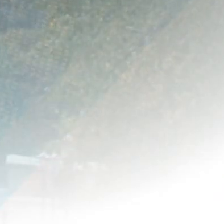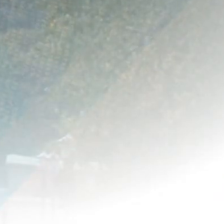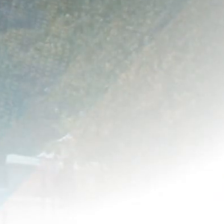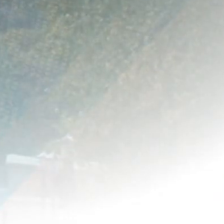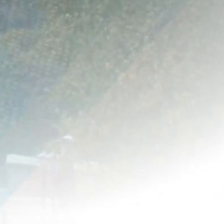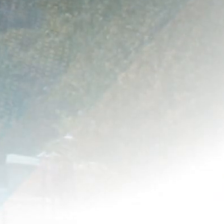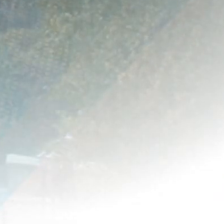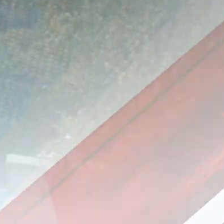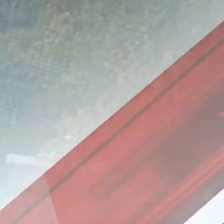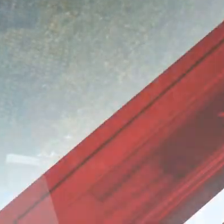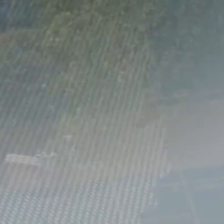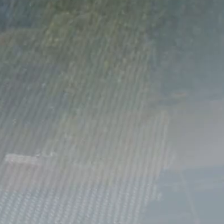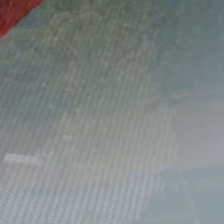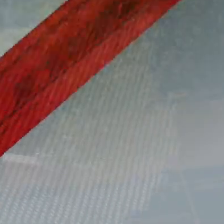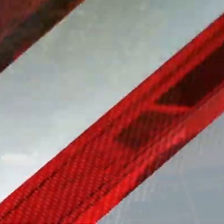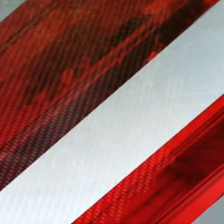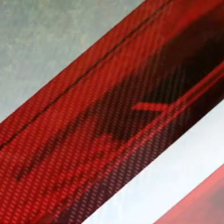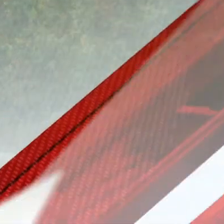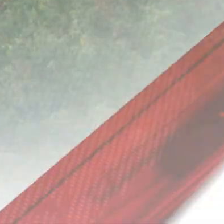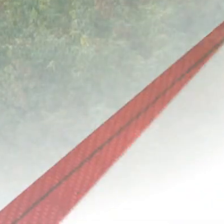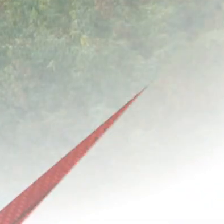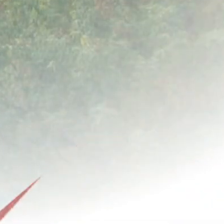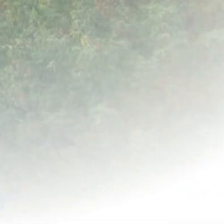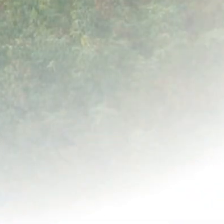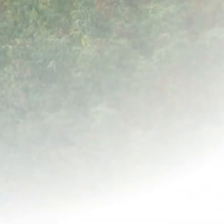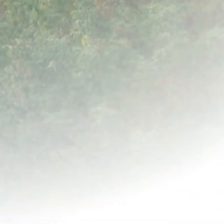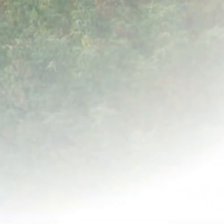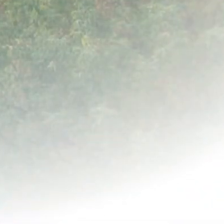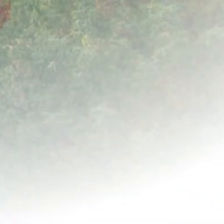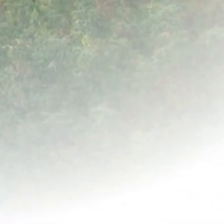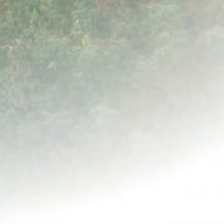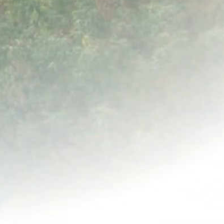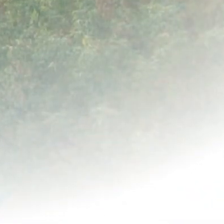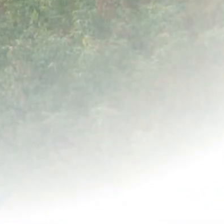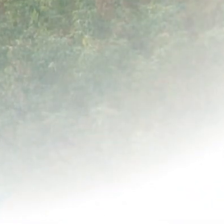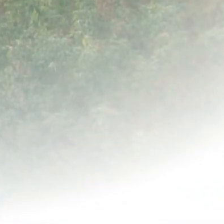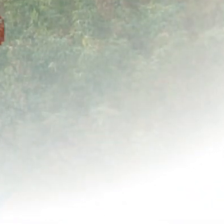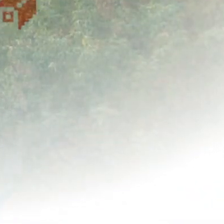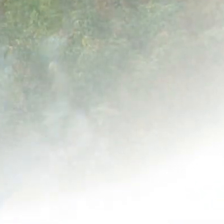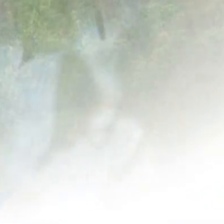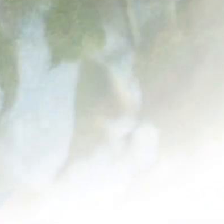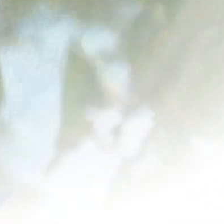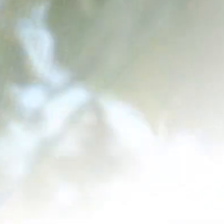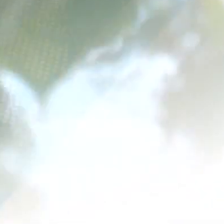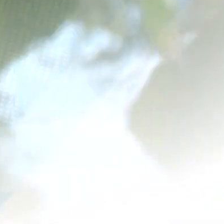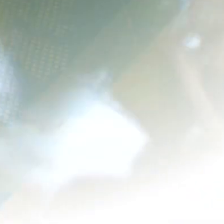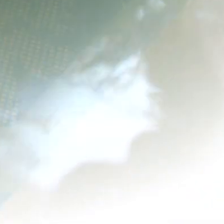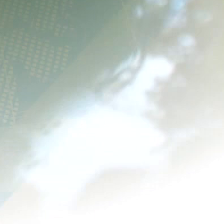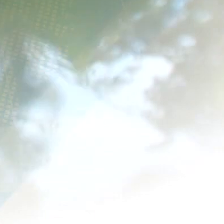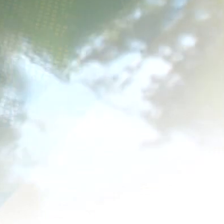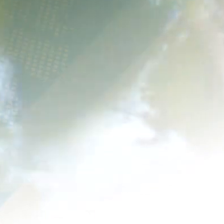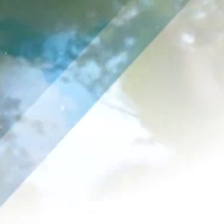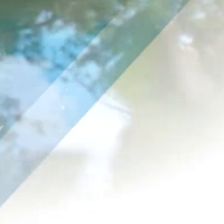Па месяцовым календары молоды месяц. А до кладней 14 вересня у 18 годин 5